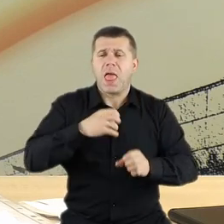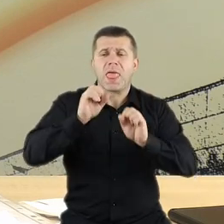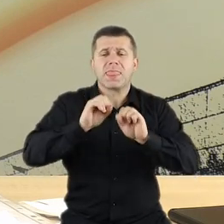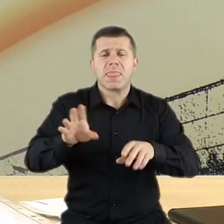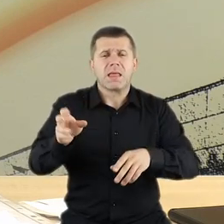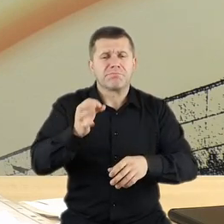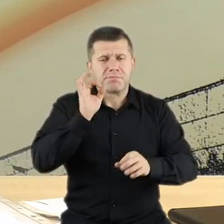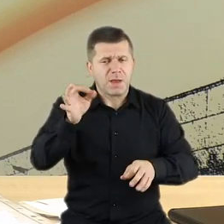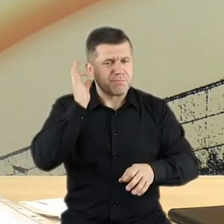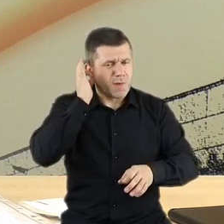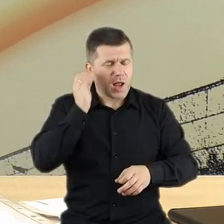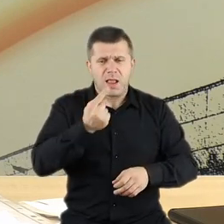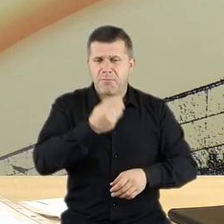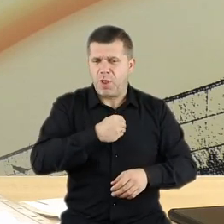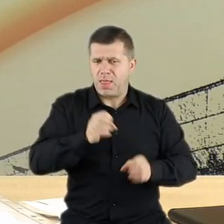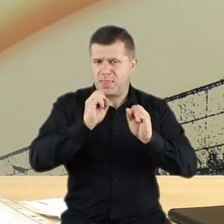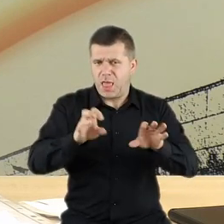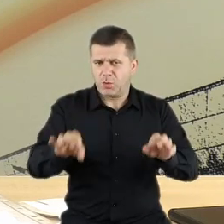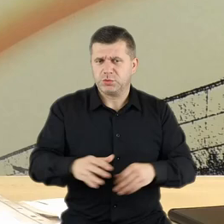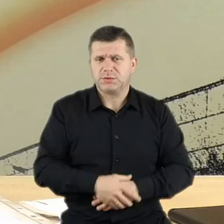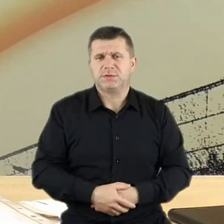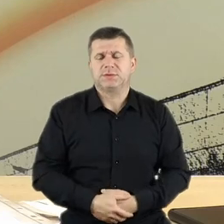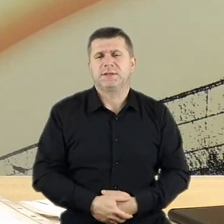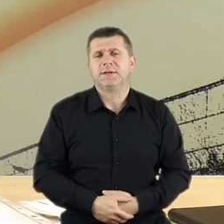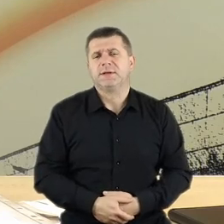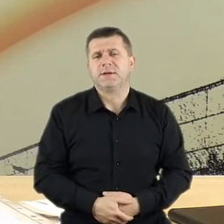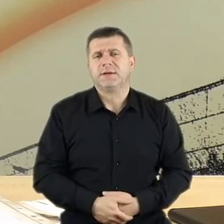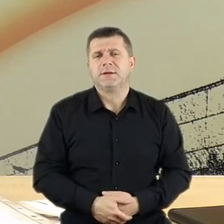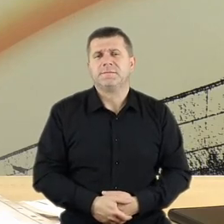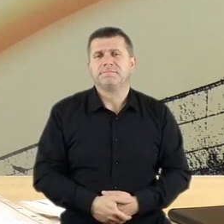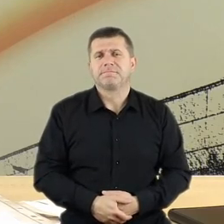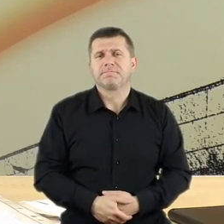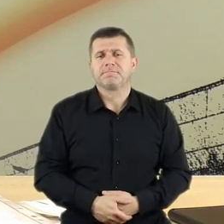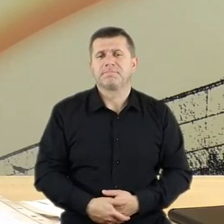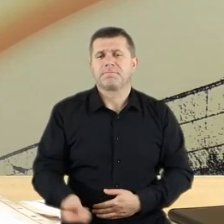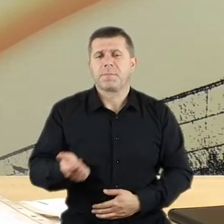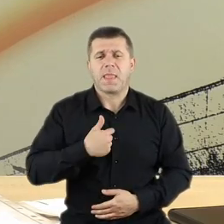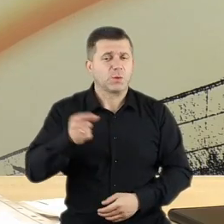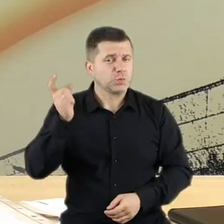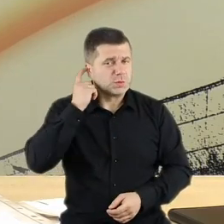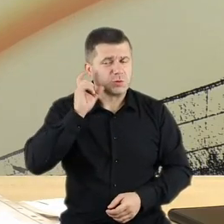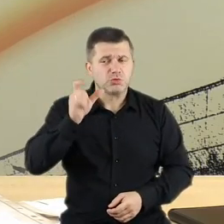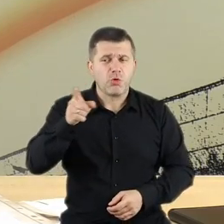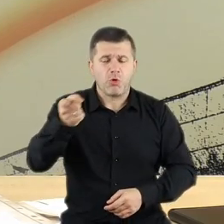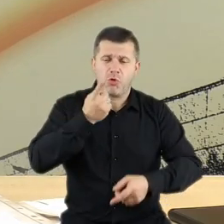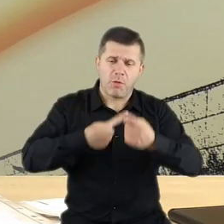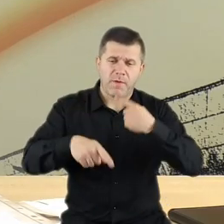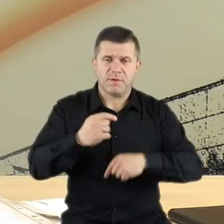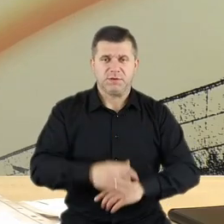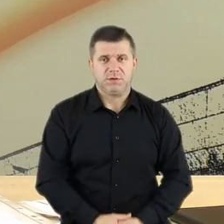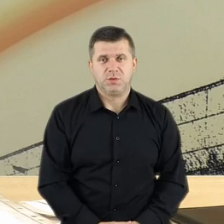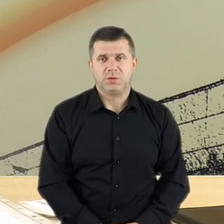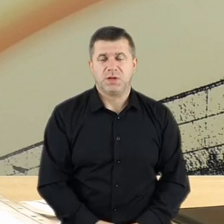polonistkę No trudno ją nazwać nauczycielką teraz jak ja słyszałam nami opowiedziała więc jak